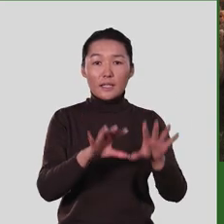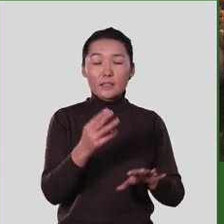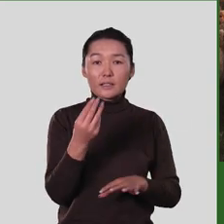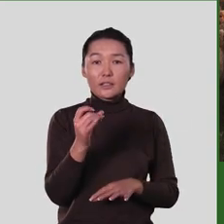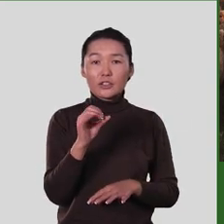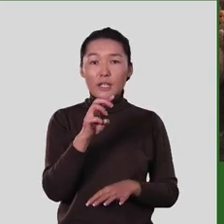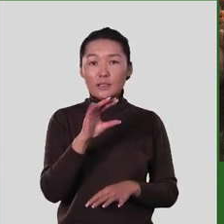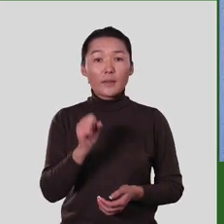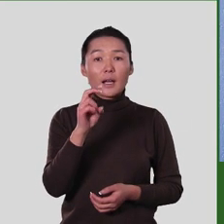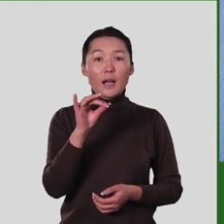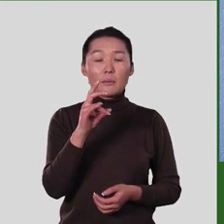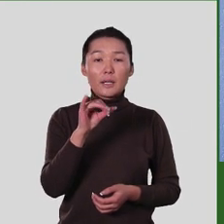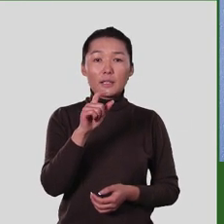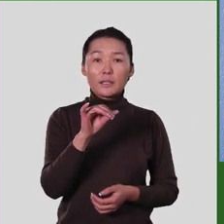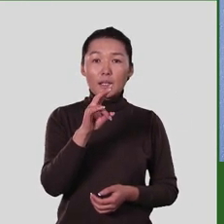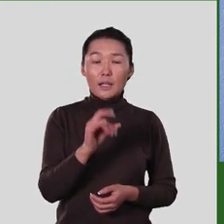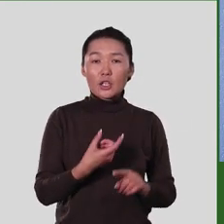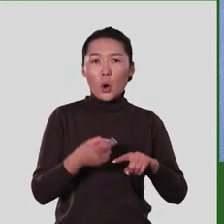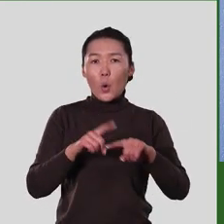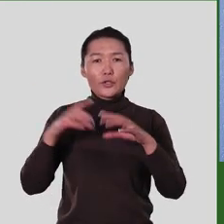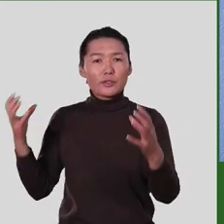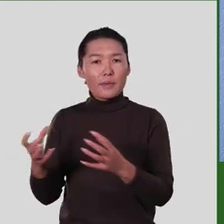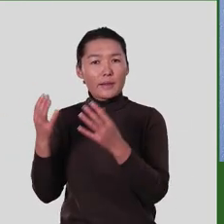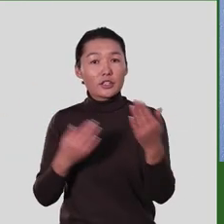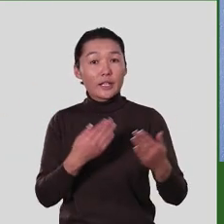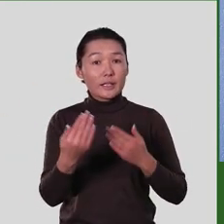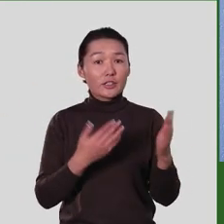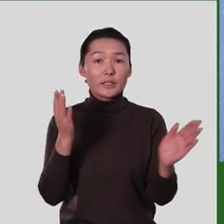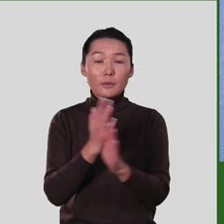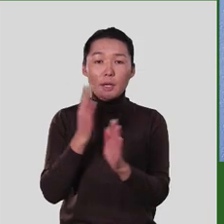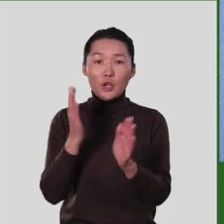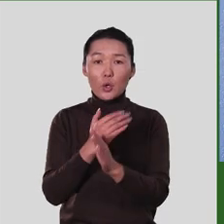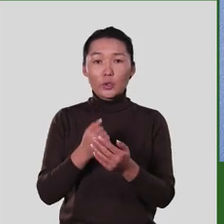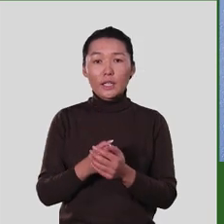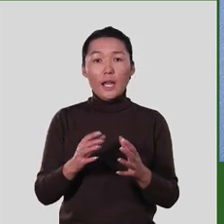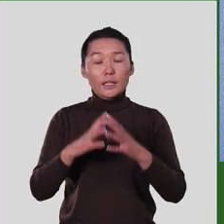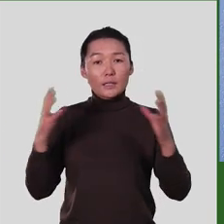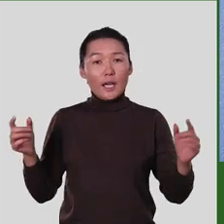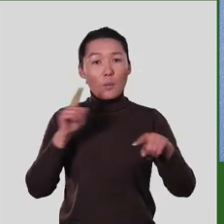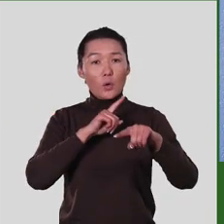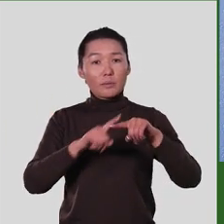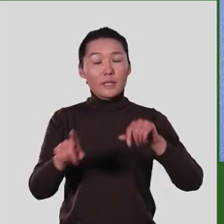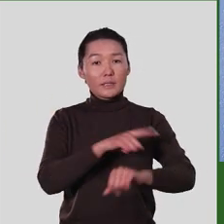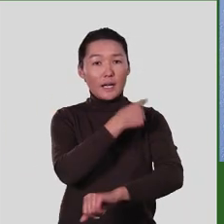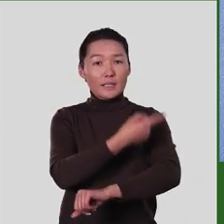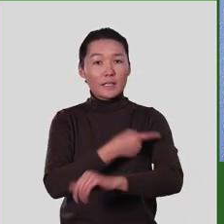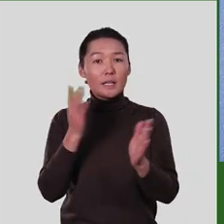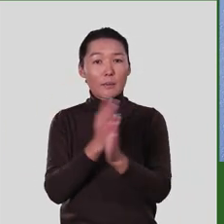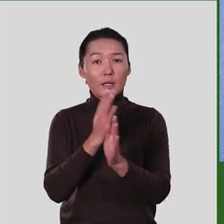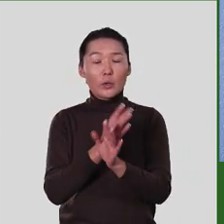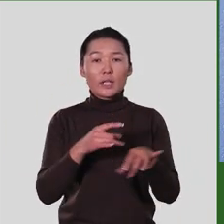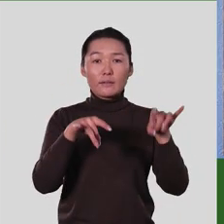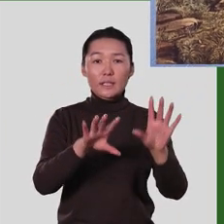шерсти. Аборигены очень бережно относились к природе. Наиболее быстро и сильно природа